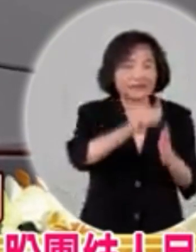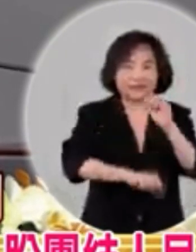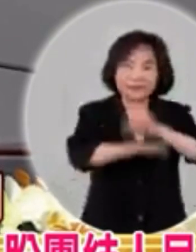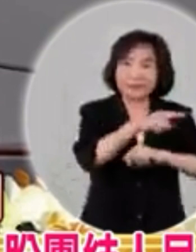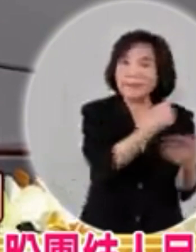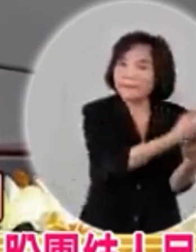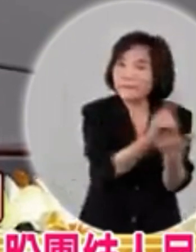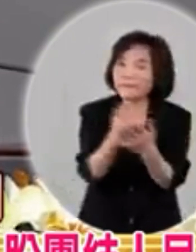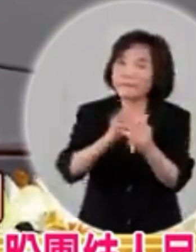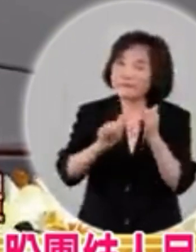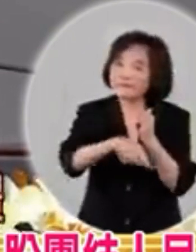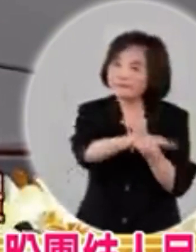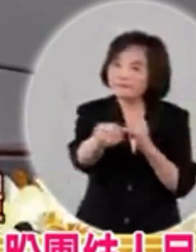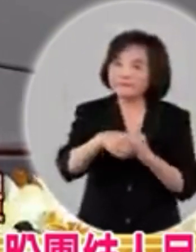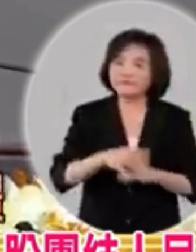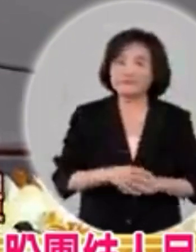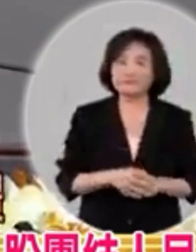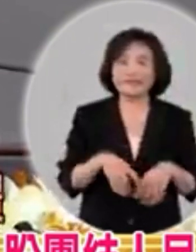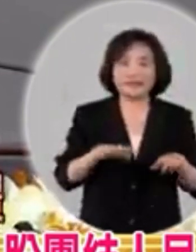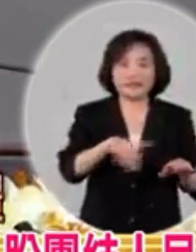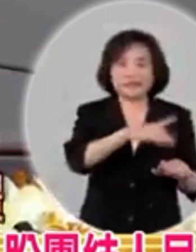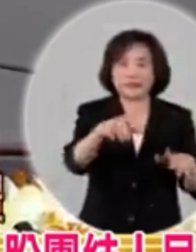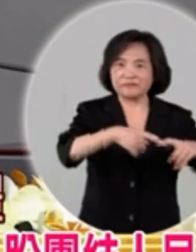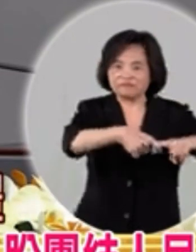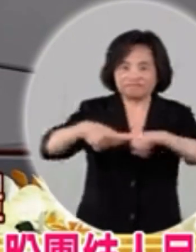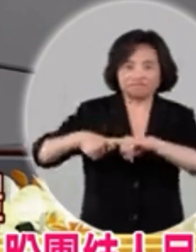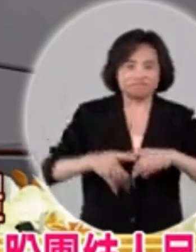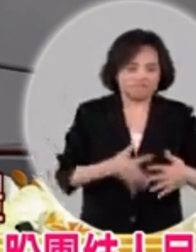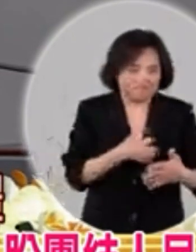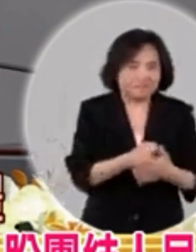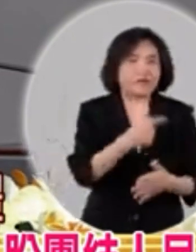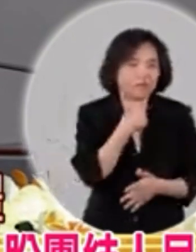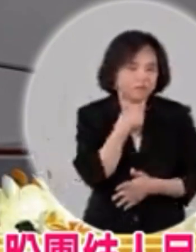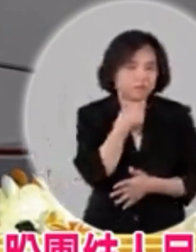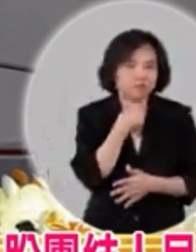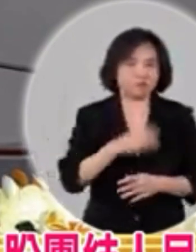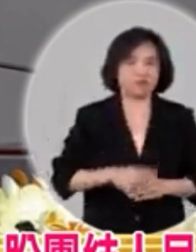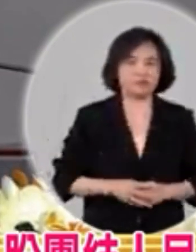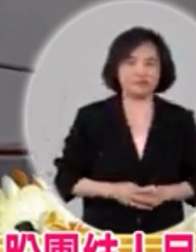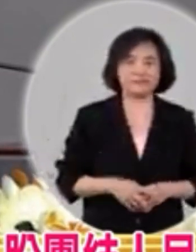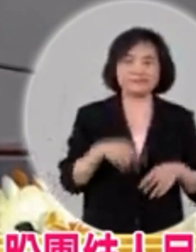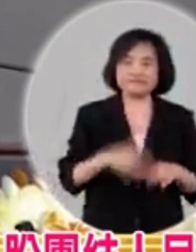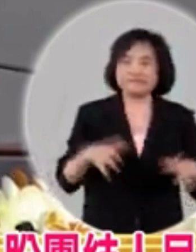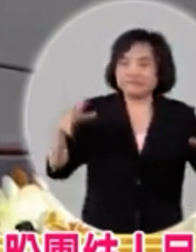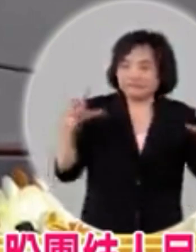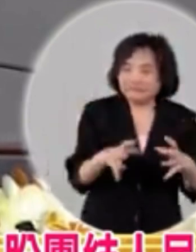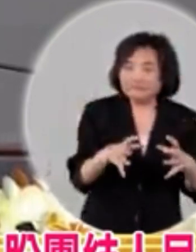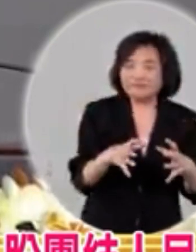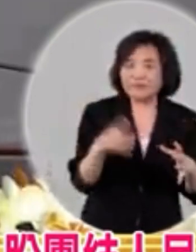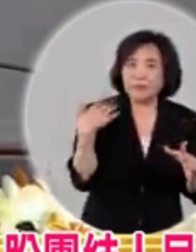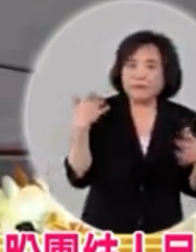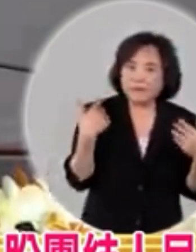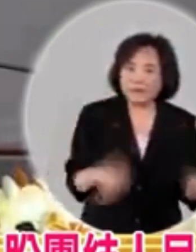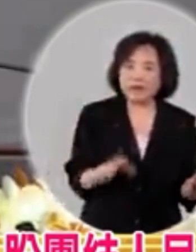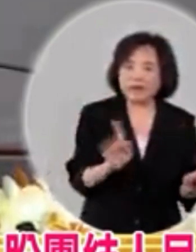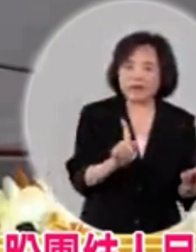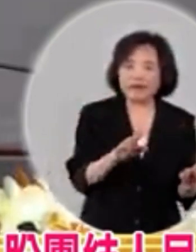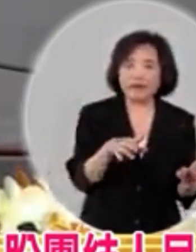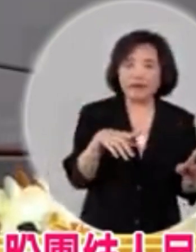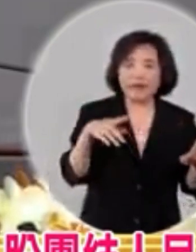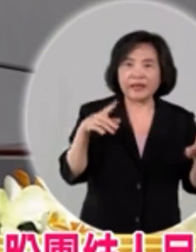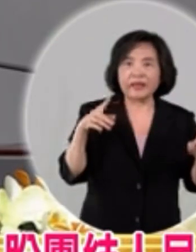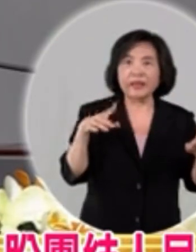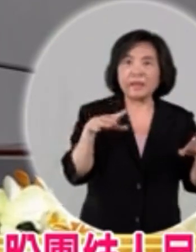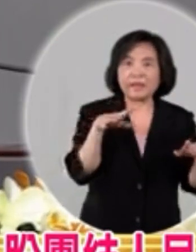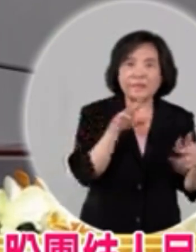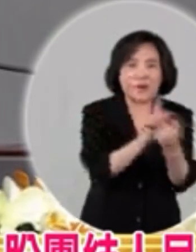们已经是一个生命共同体，我们共同经历了一次